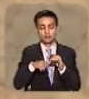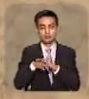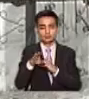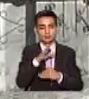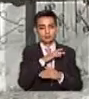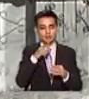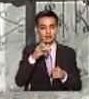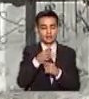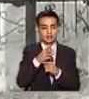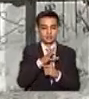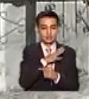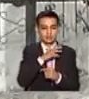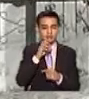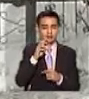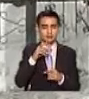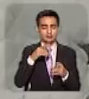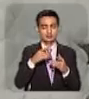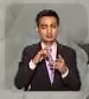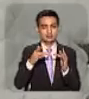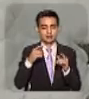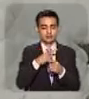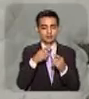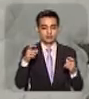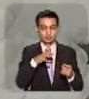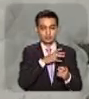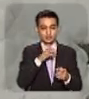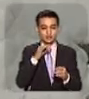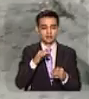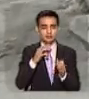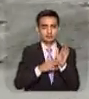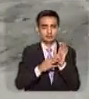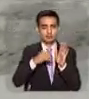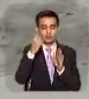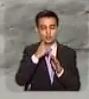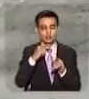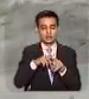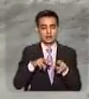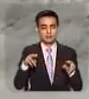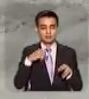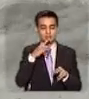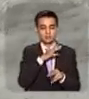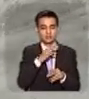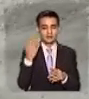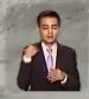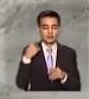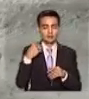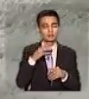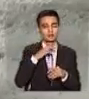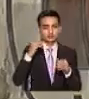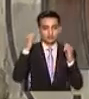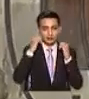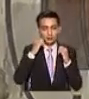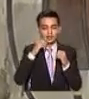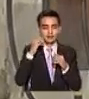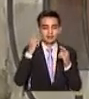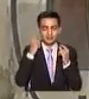шок горожан и пользователей социальных сетей. Некоторые припомнили лихие 90-е, когда с людей запросто срывали шапки, серьги,